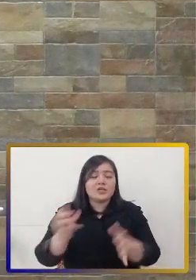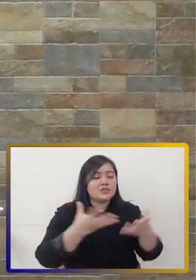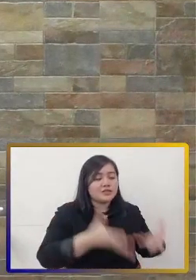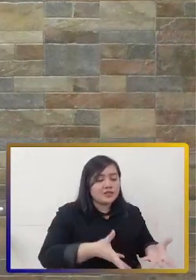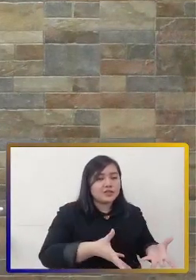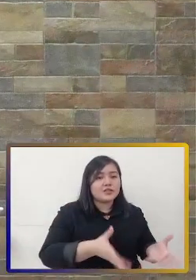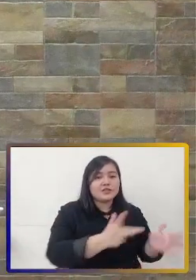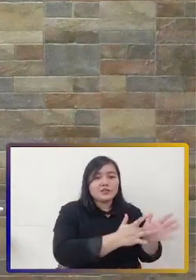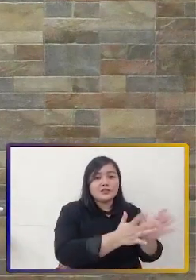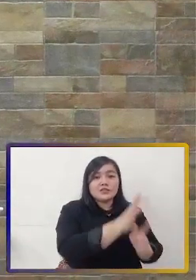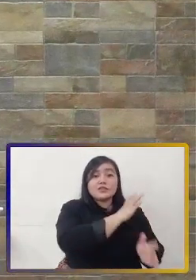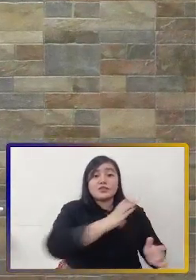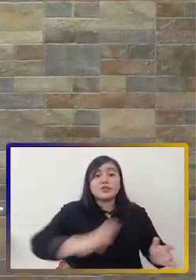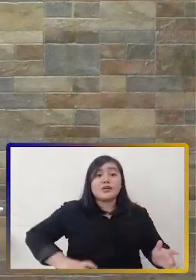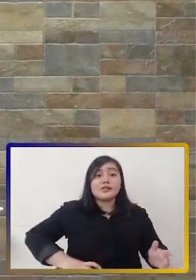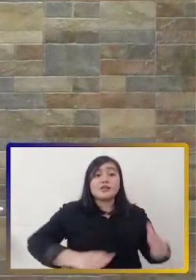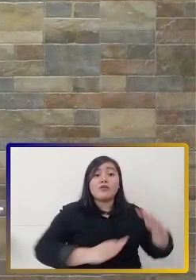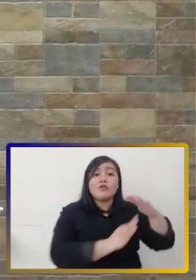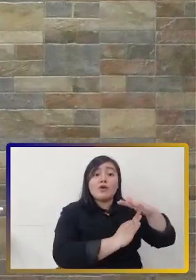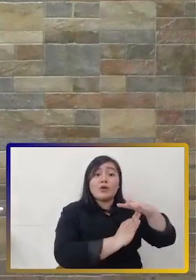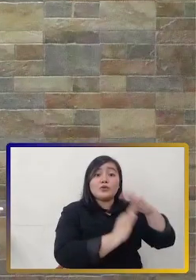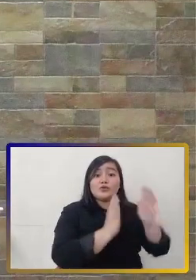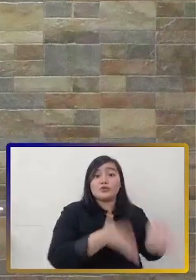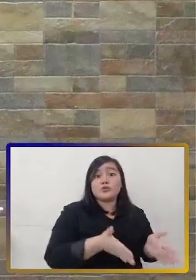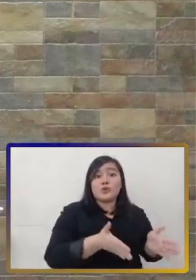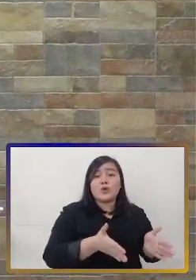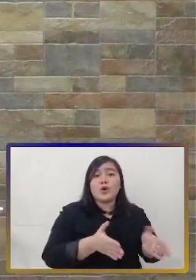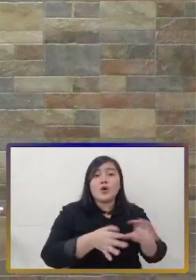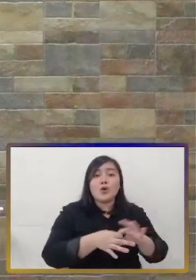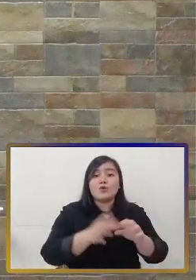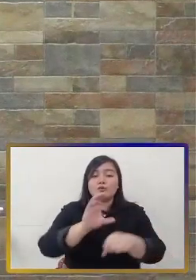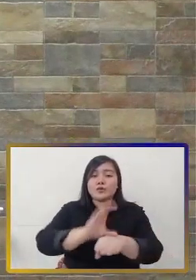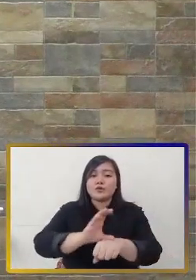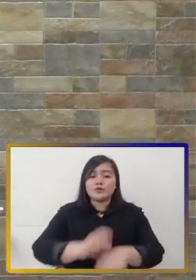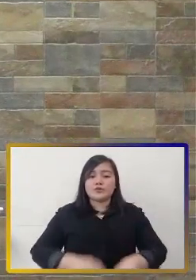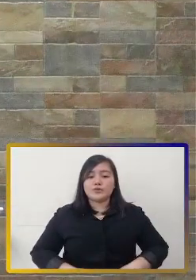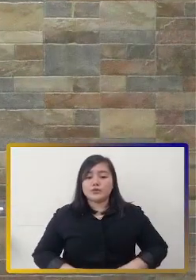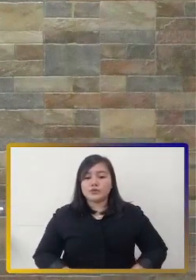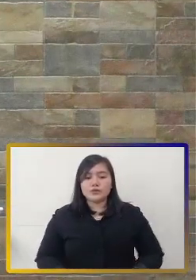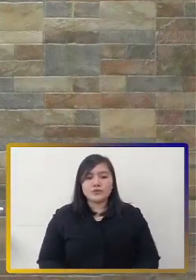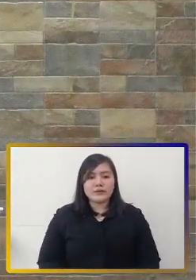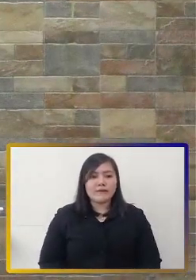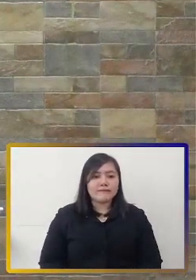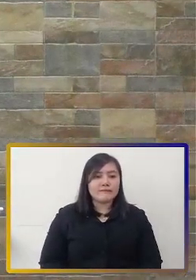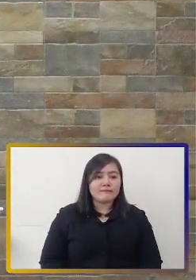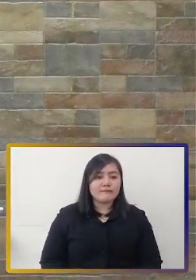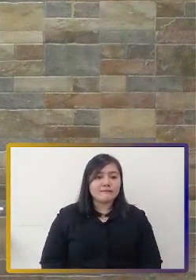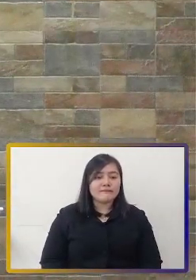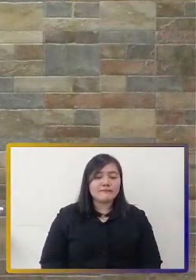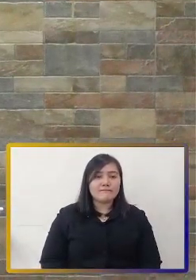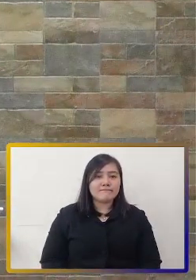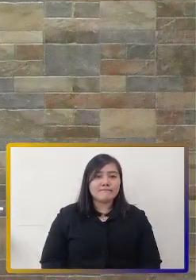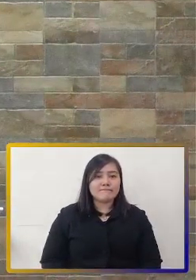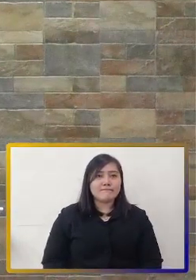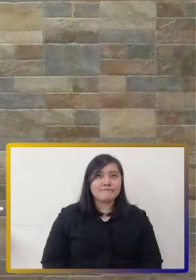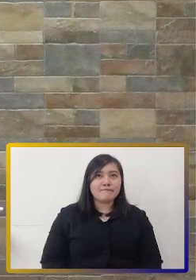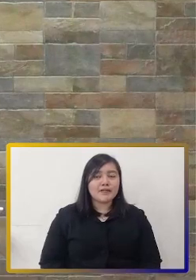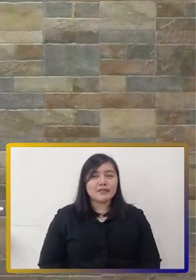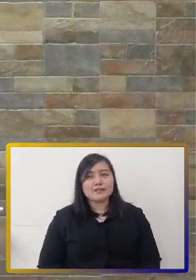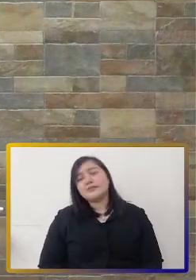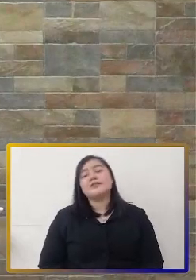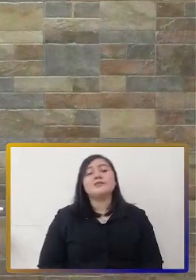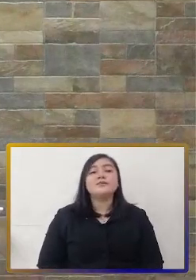see? Now mga kapatid, so, mula sa Panginoong Hesukristo, katulad po na sinabi ko po sa inyo